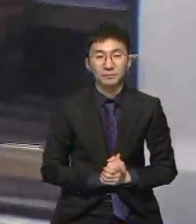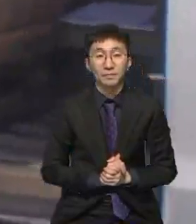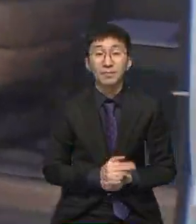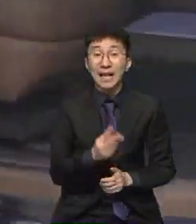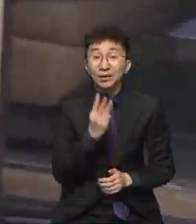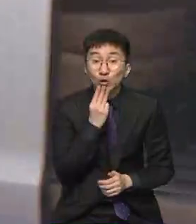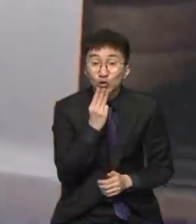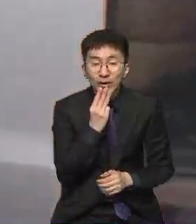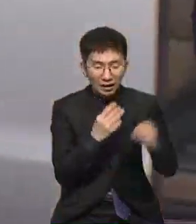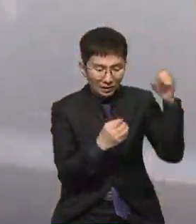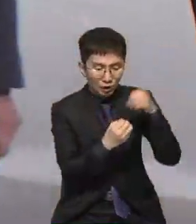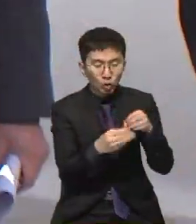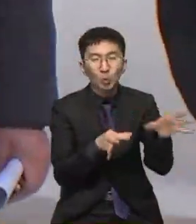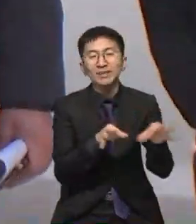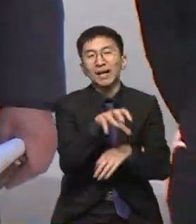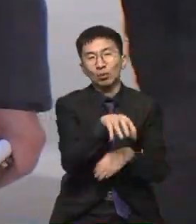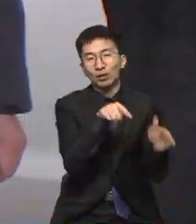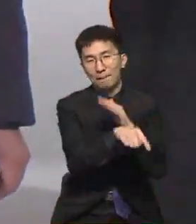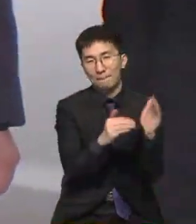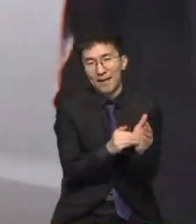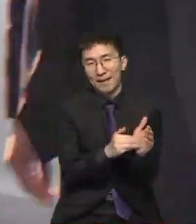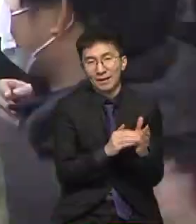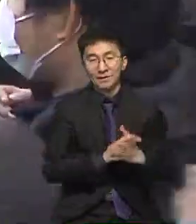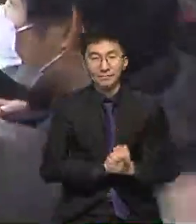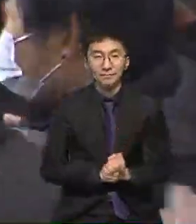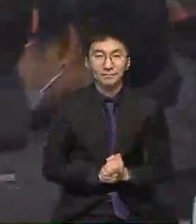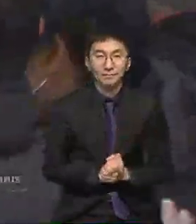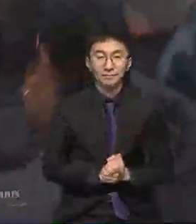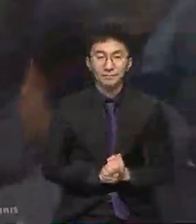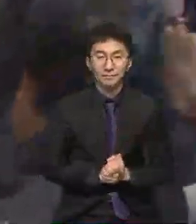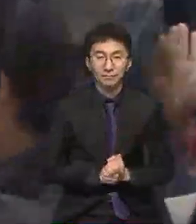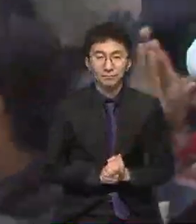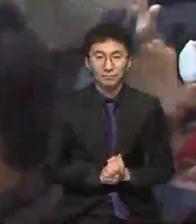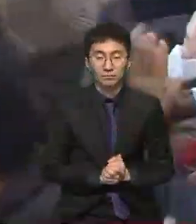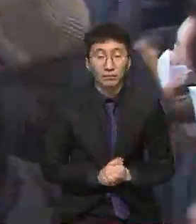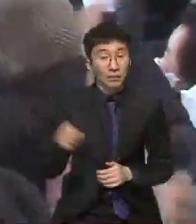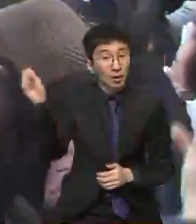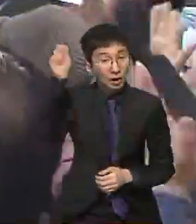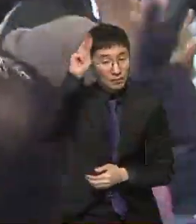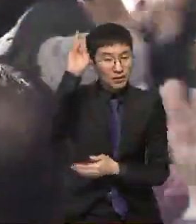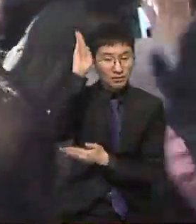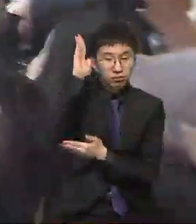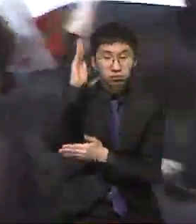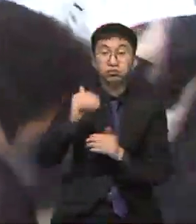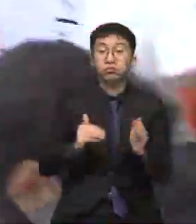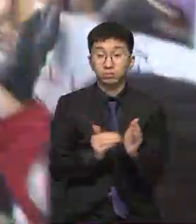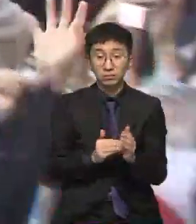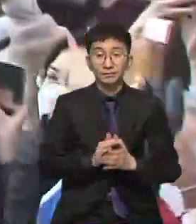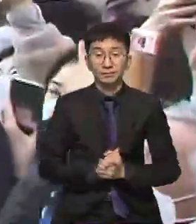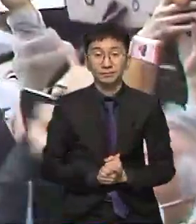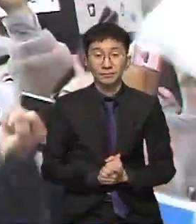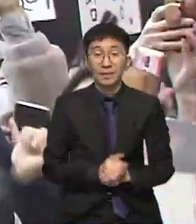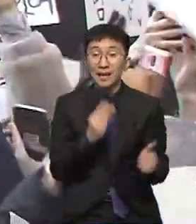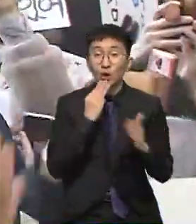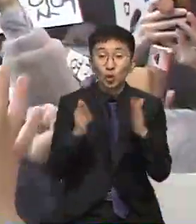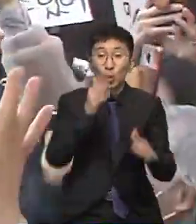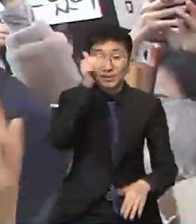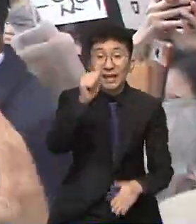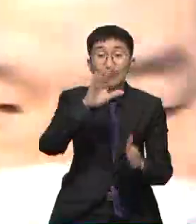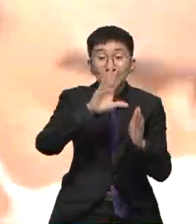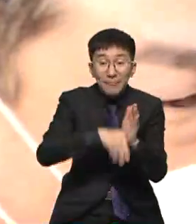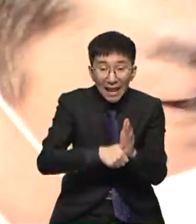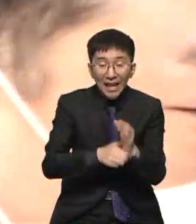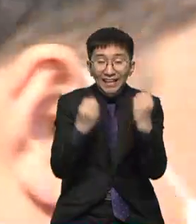서울의 한 전통시장을 찾은 이재명 민주당 후보. 예정에 없던 즉석 연설을 시작했습니다. 경기지사 시절